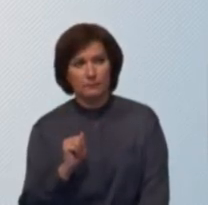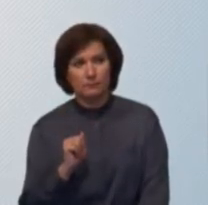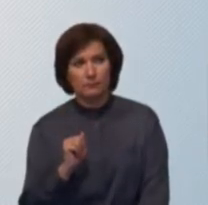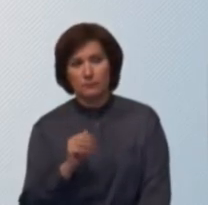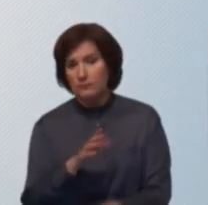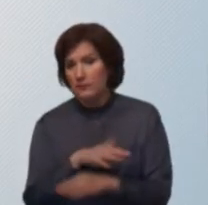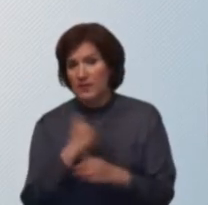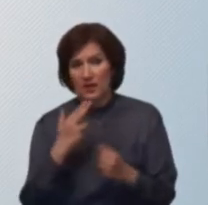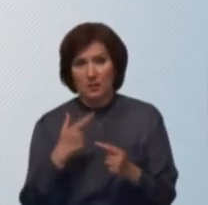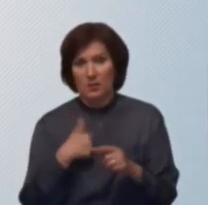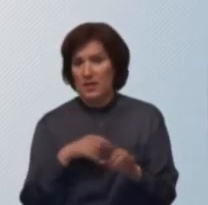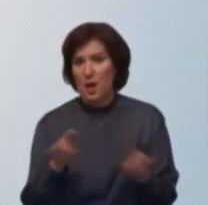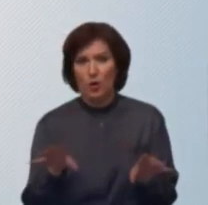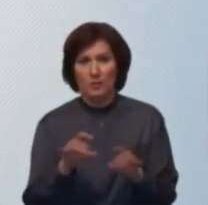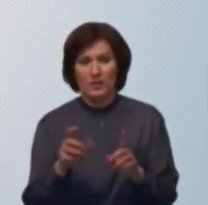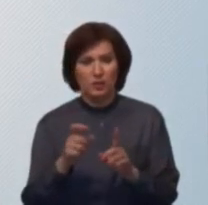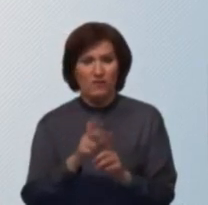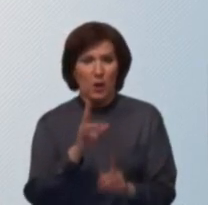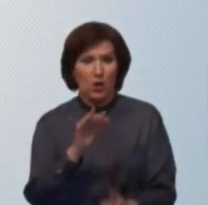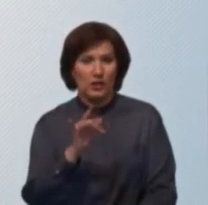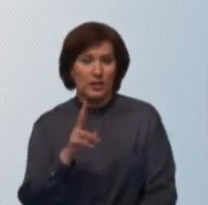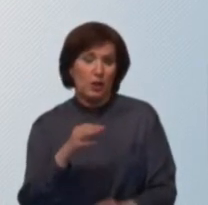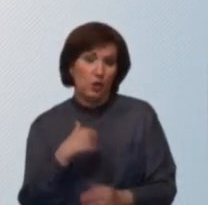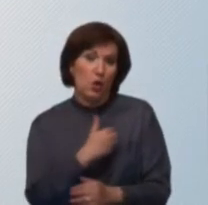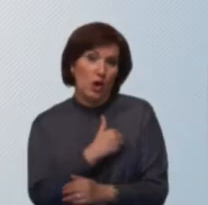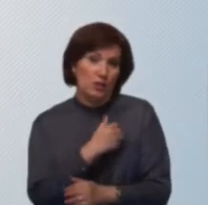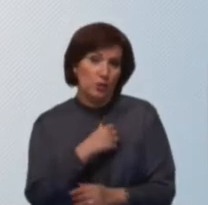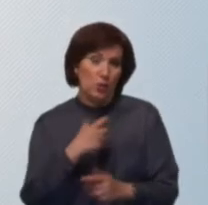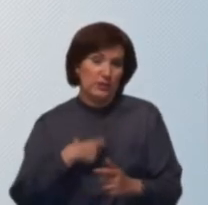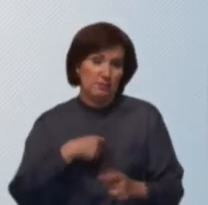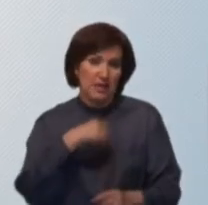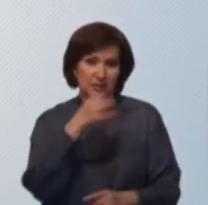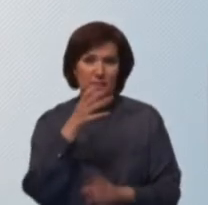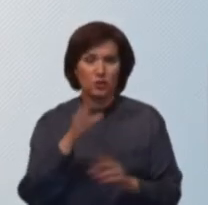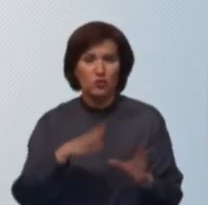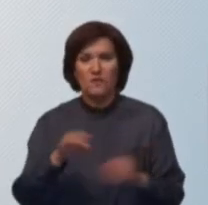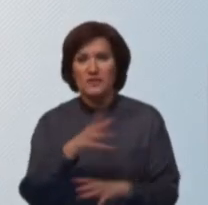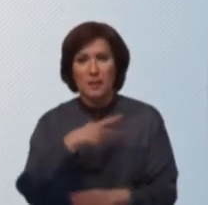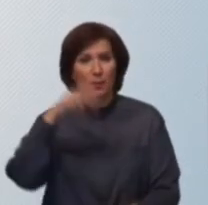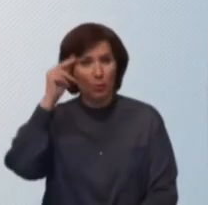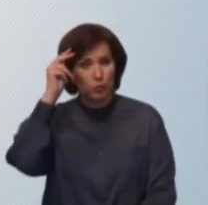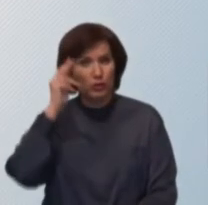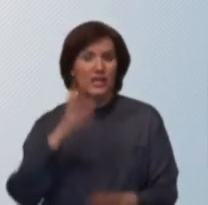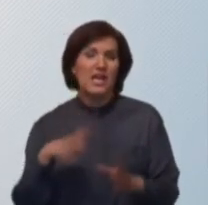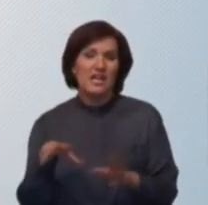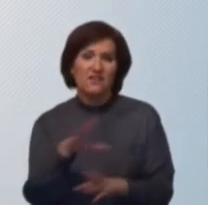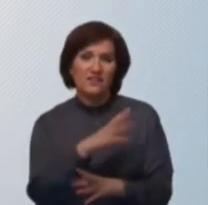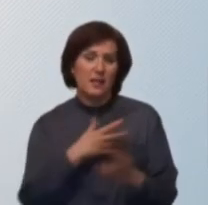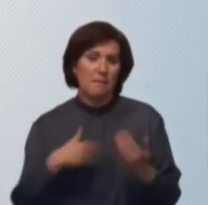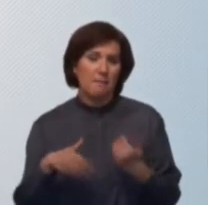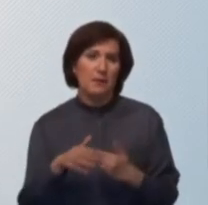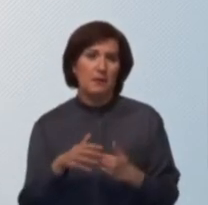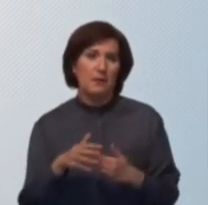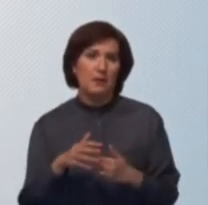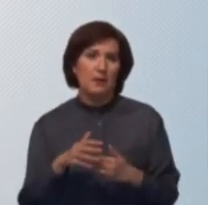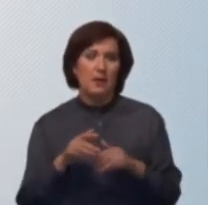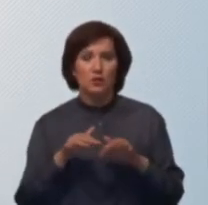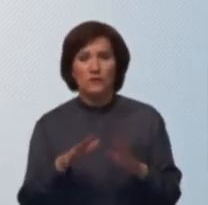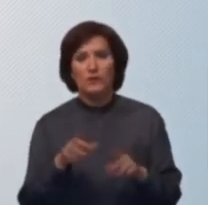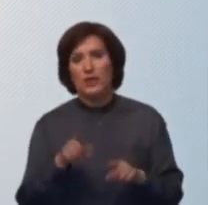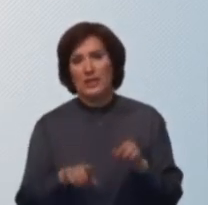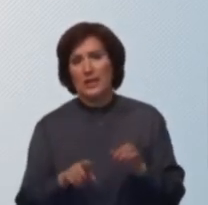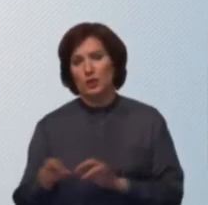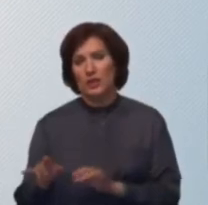Не хотів би я коментувати слова Корнієнка, але хочу від себе сказати, що всі ми мужчини, да, і всі ми совершаємо